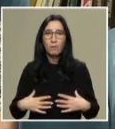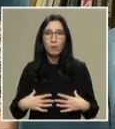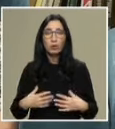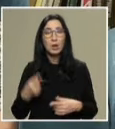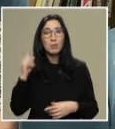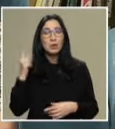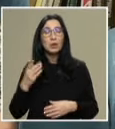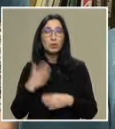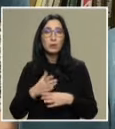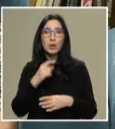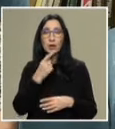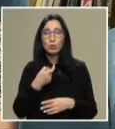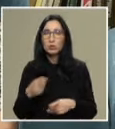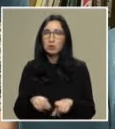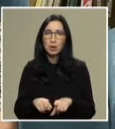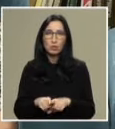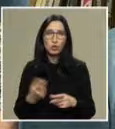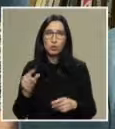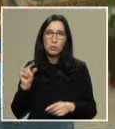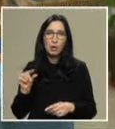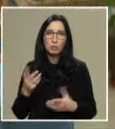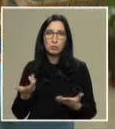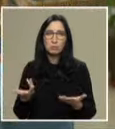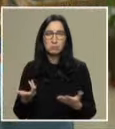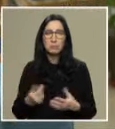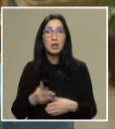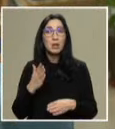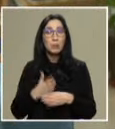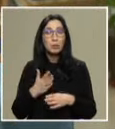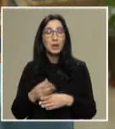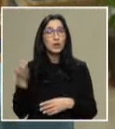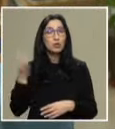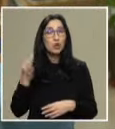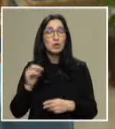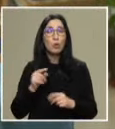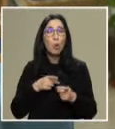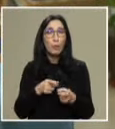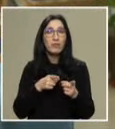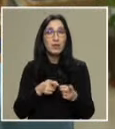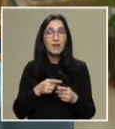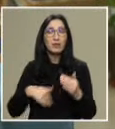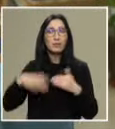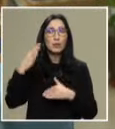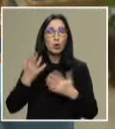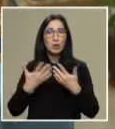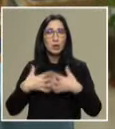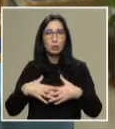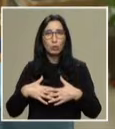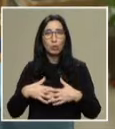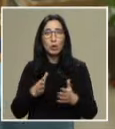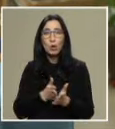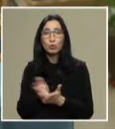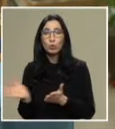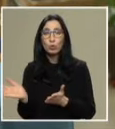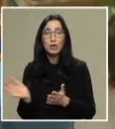че в последните години това като че ли стана малко по-трудно. Напоследък често обвиняват високите технологии в отклоненията